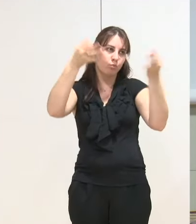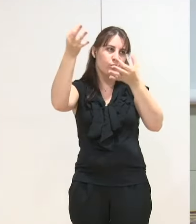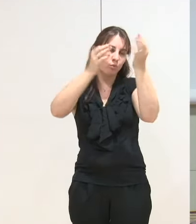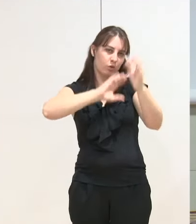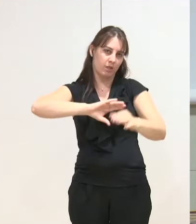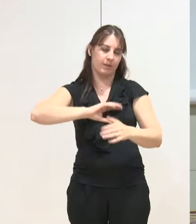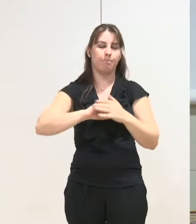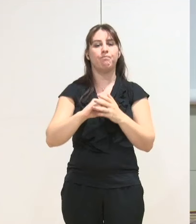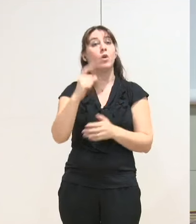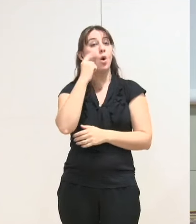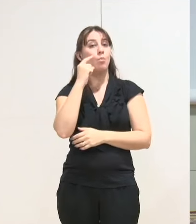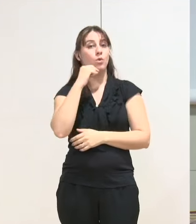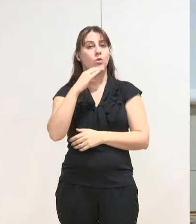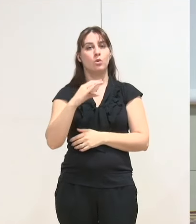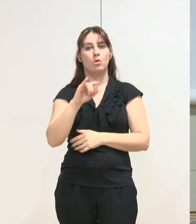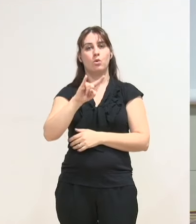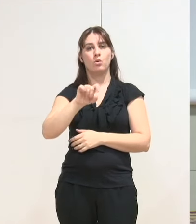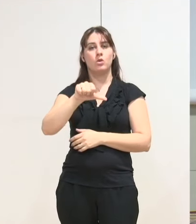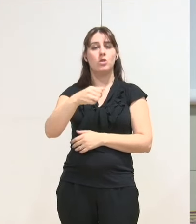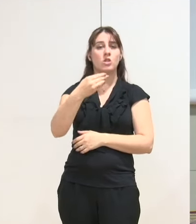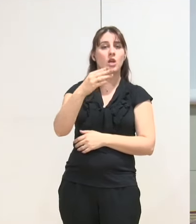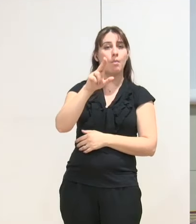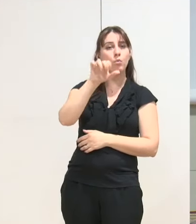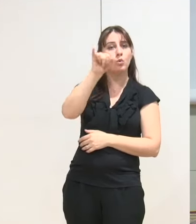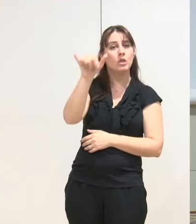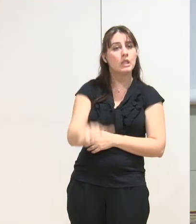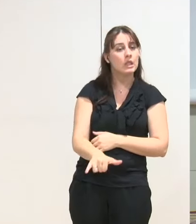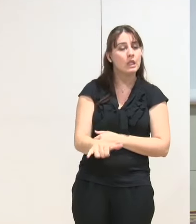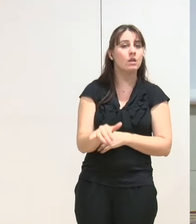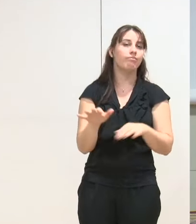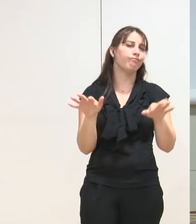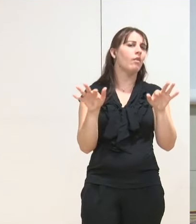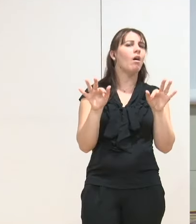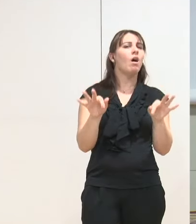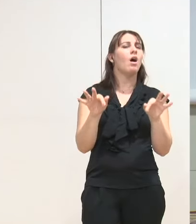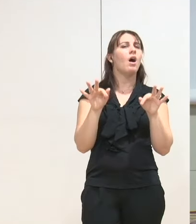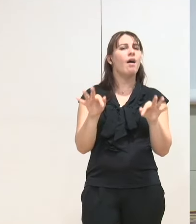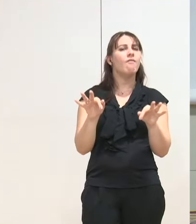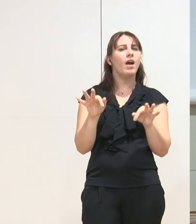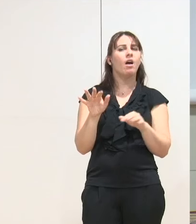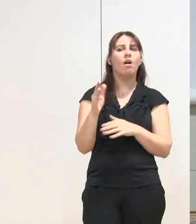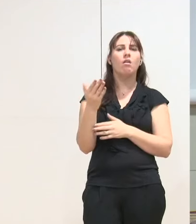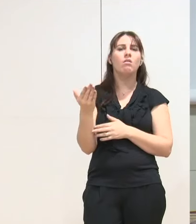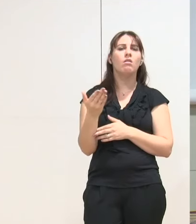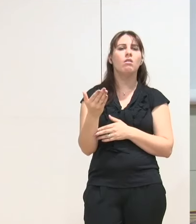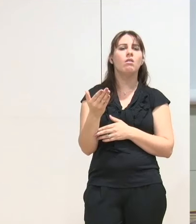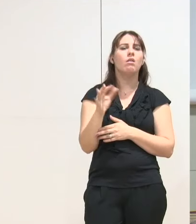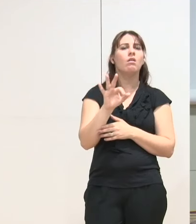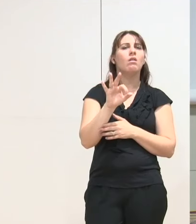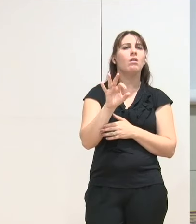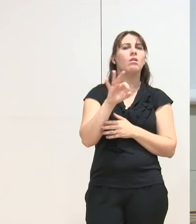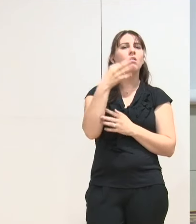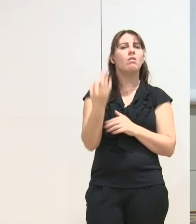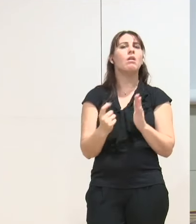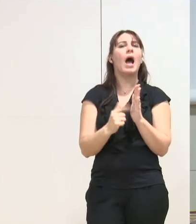monsieur chamussi concernant le faible taux de